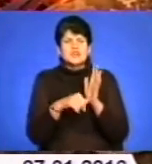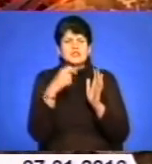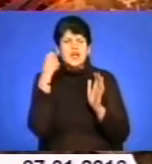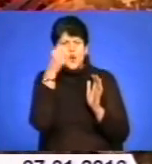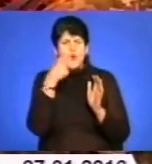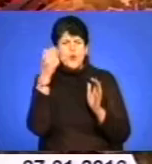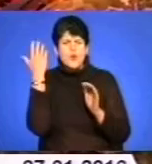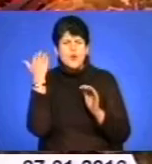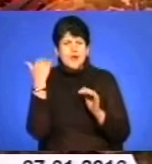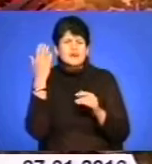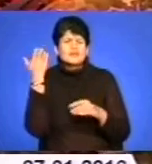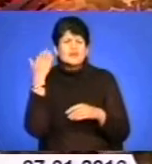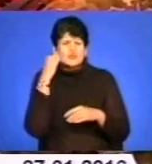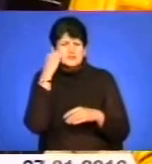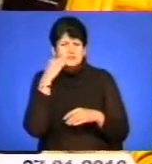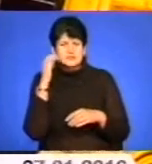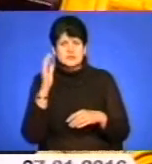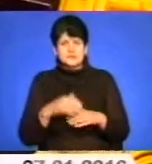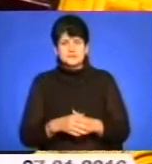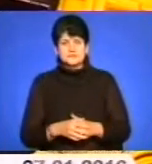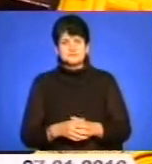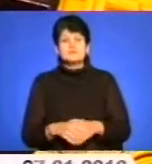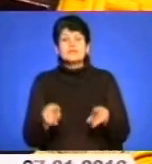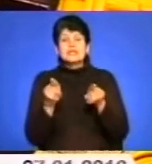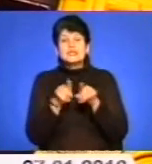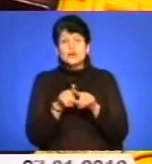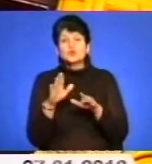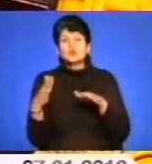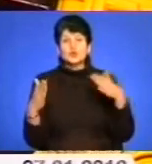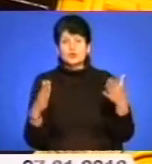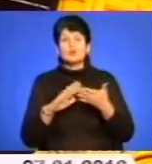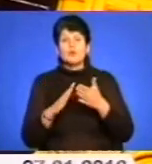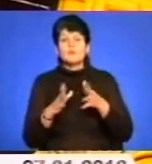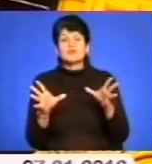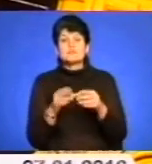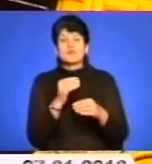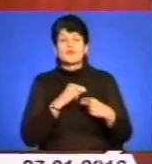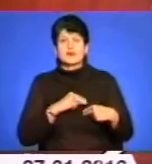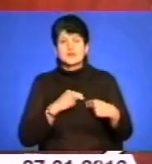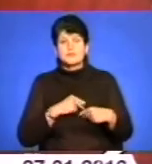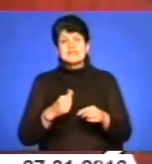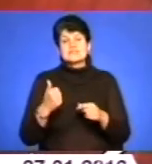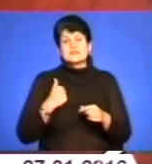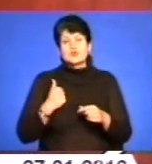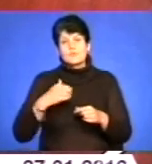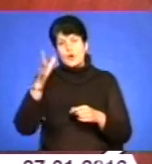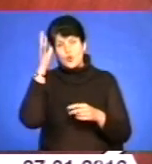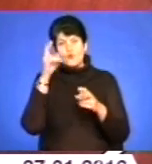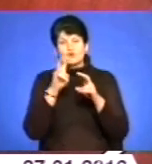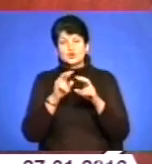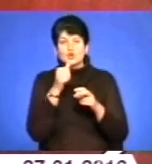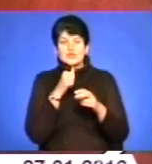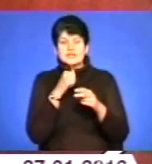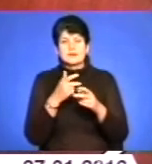яке вже давним-давно застаріло. Також сторони домовилися про співпрацю з військовими науково-дослідними установами в